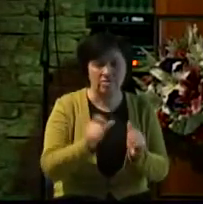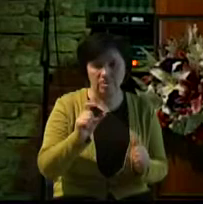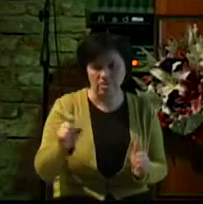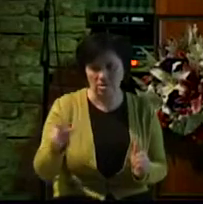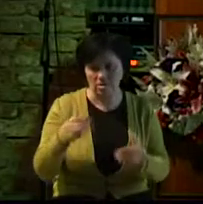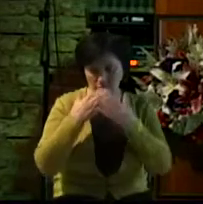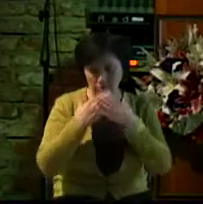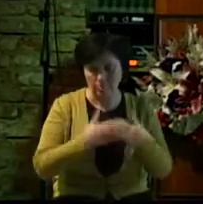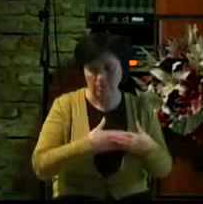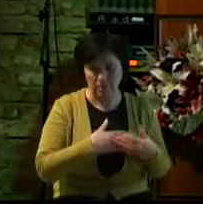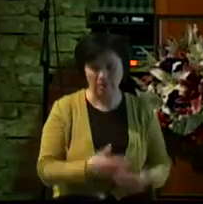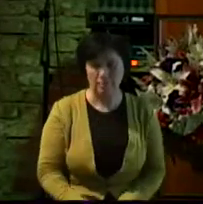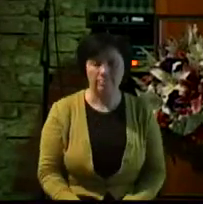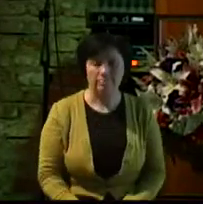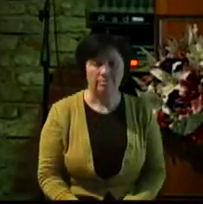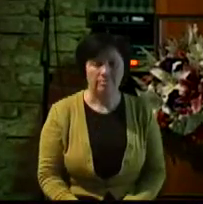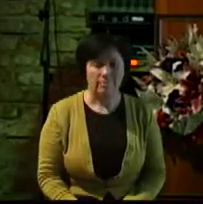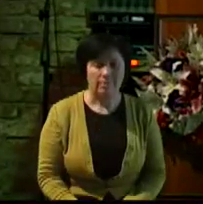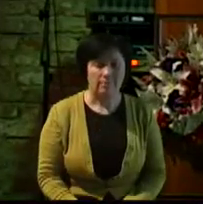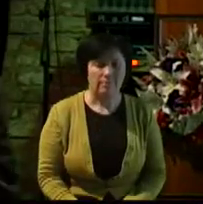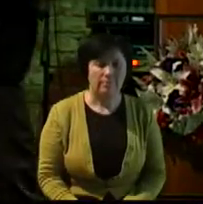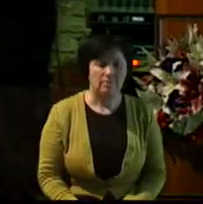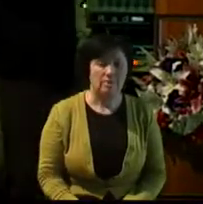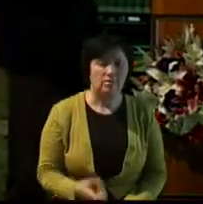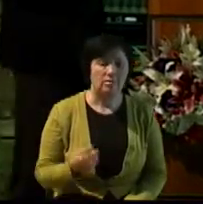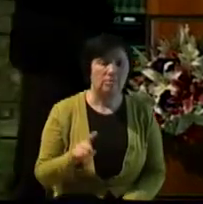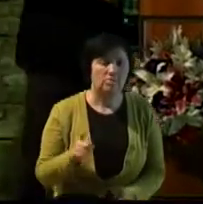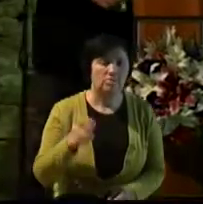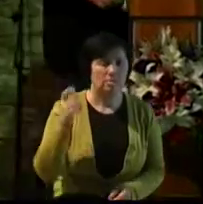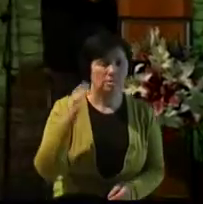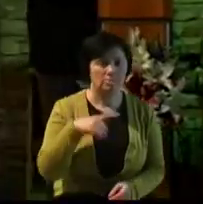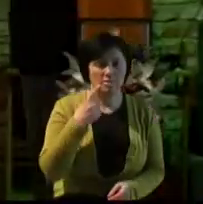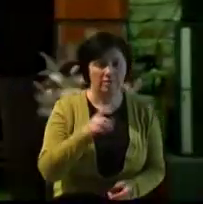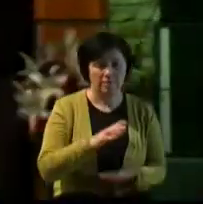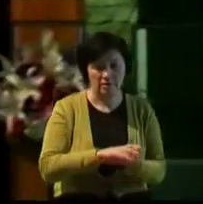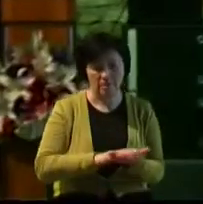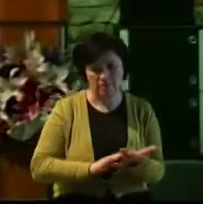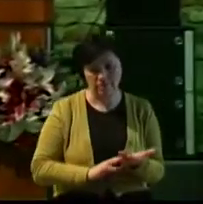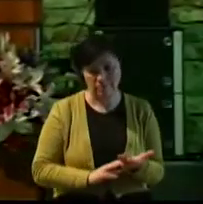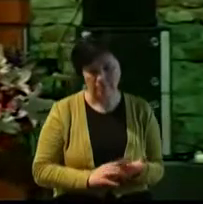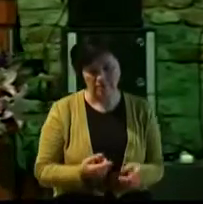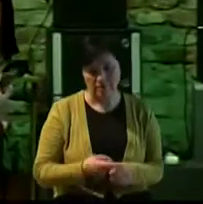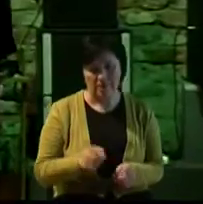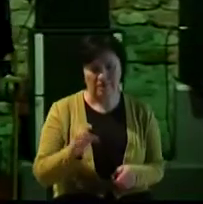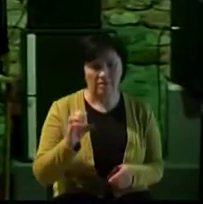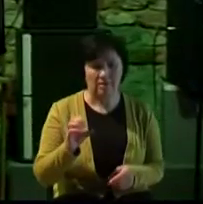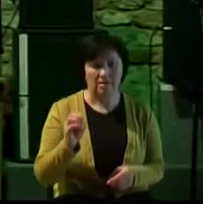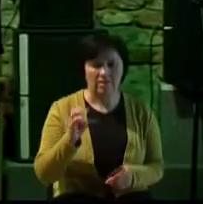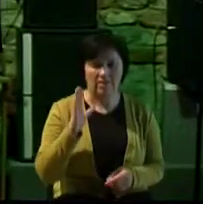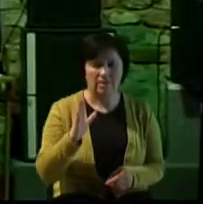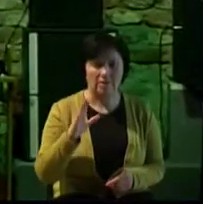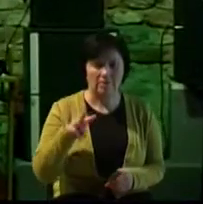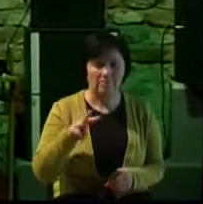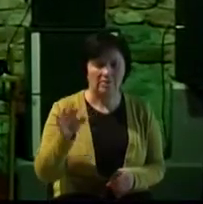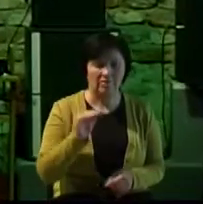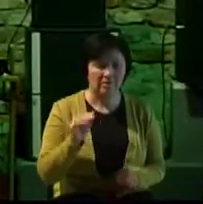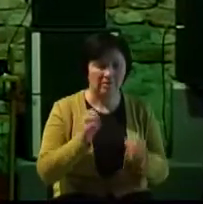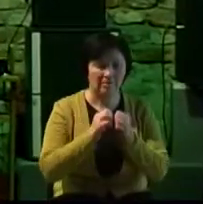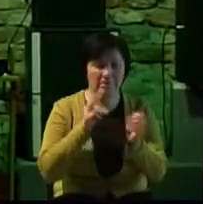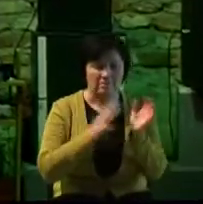человека. И вот давайте теперь посмотрим то, о чем Господь говорит далее. Это Евангелие от Матфея,